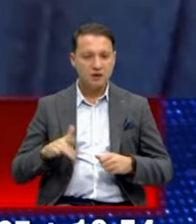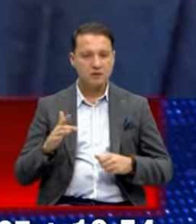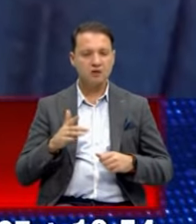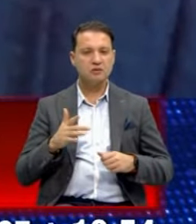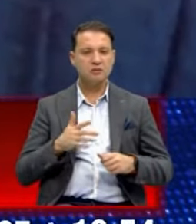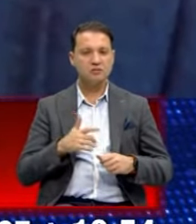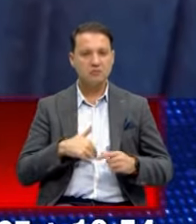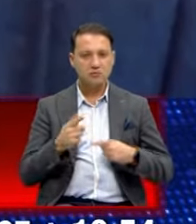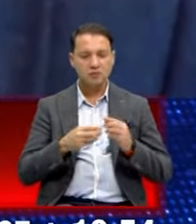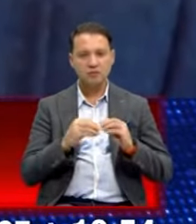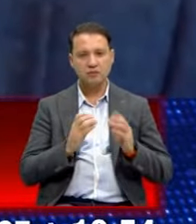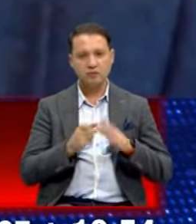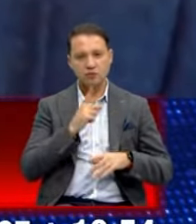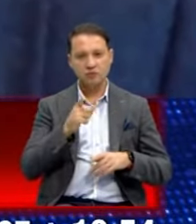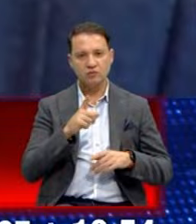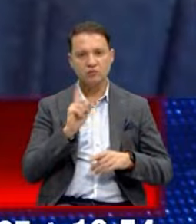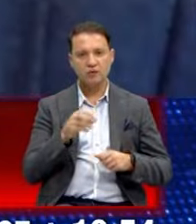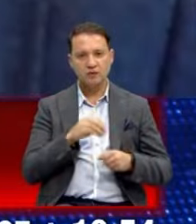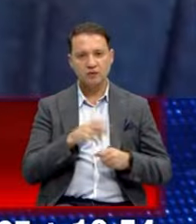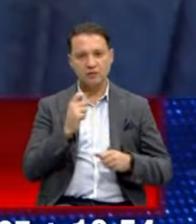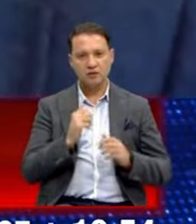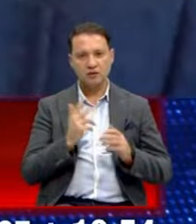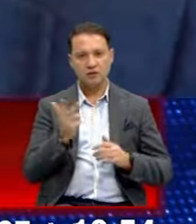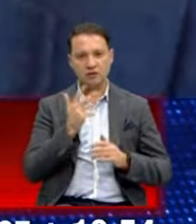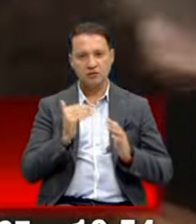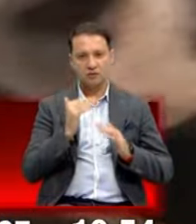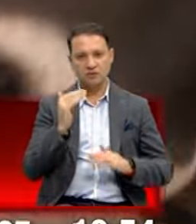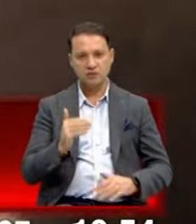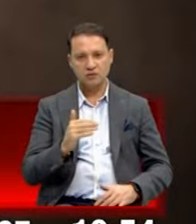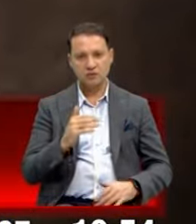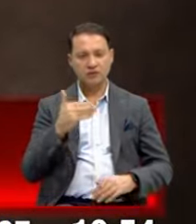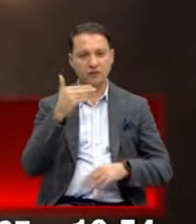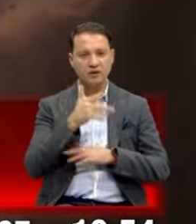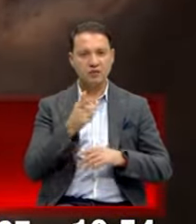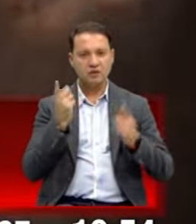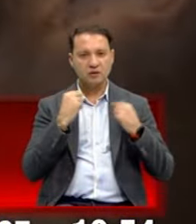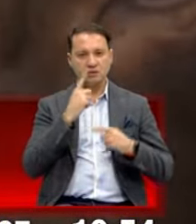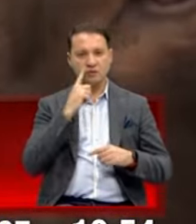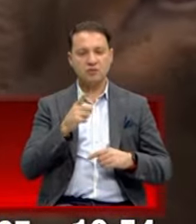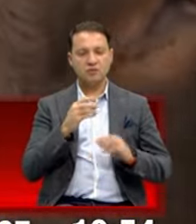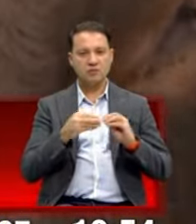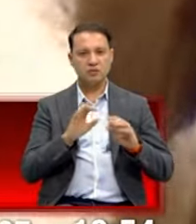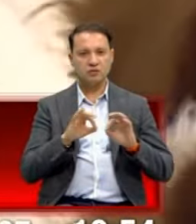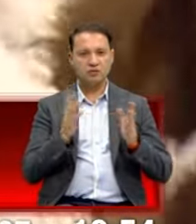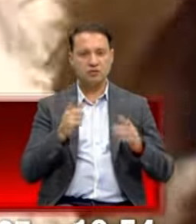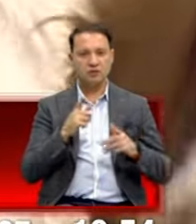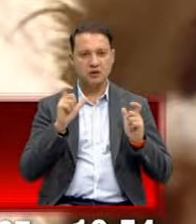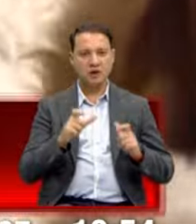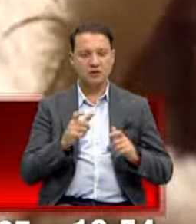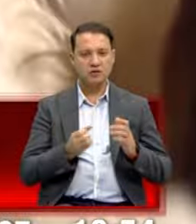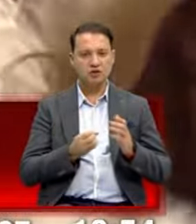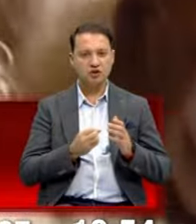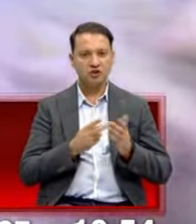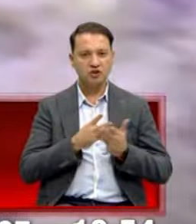problemi ortaya çıkıyor. Bulunmadığı için de fiyatlar hızla artıyor. Sektör temsilcilerine göre sorunun çözümü yerli